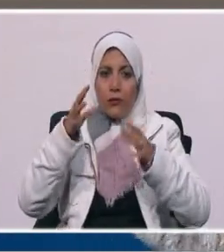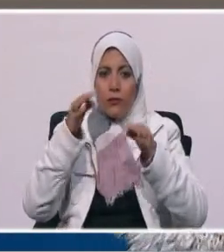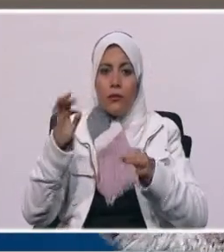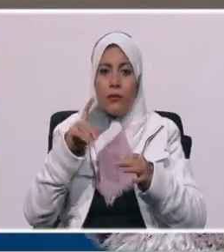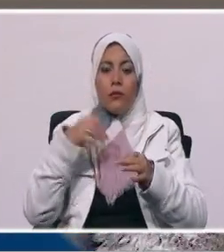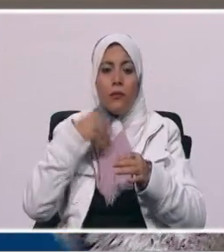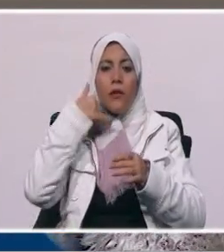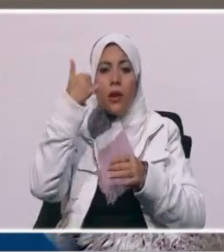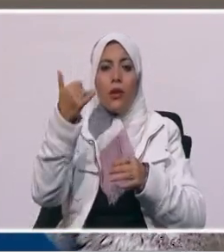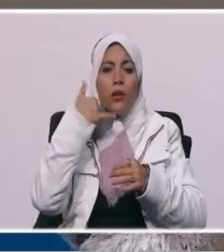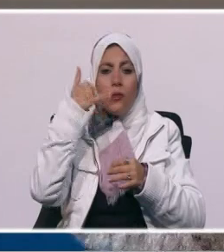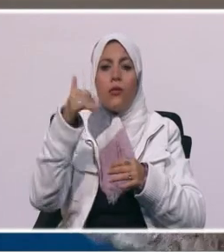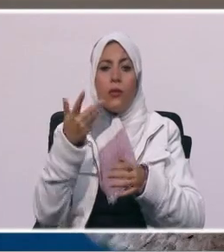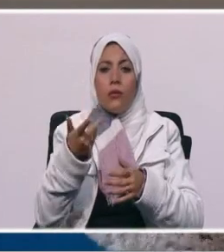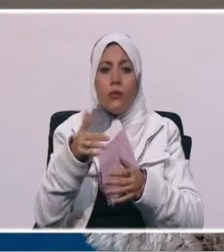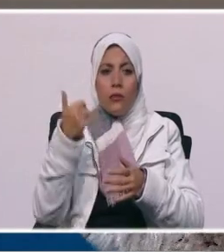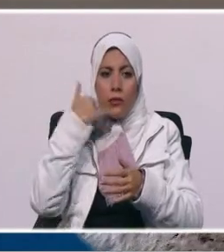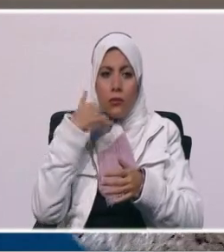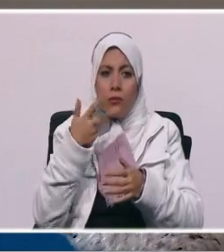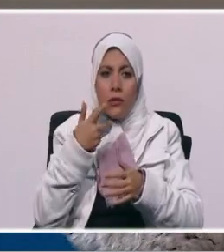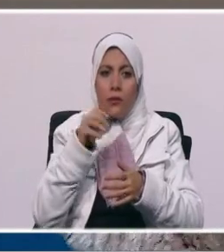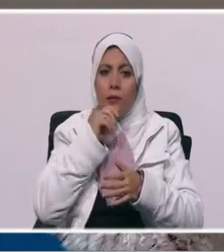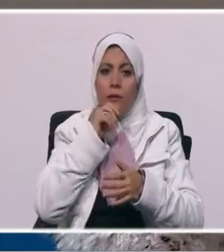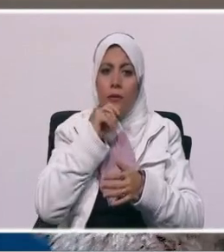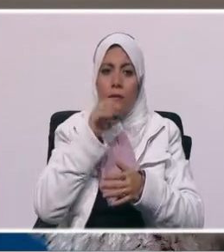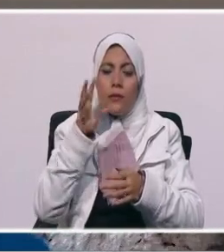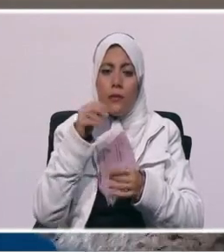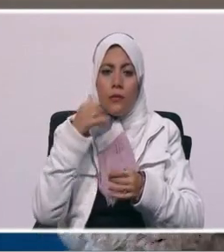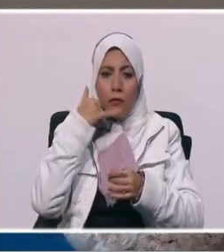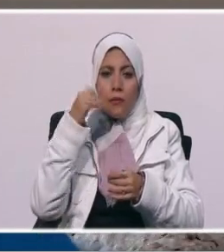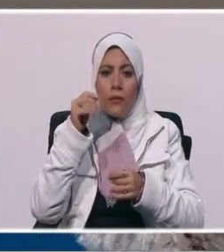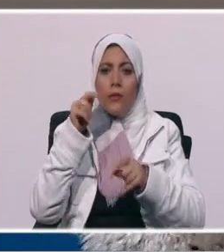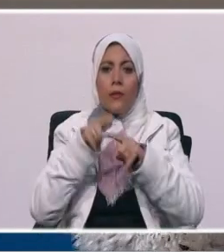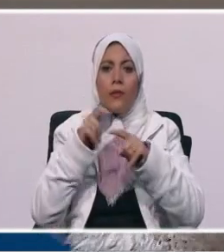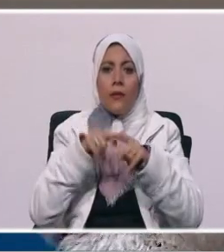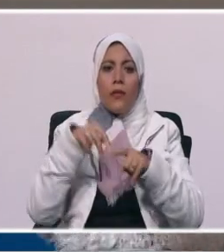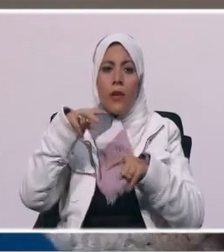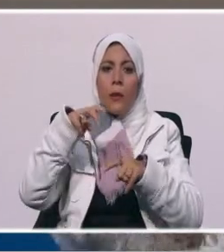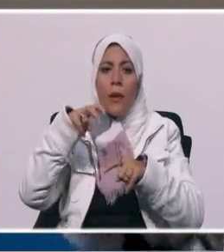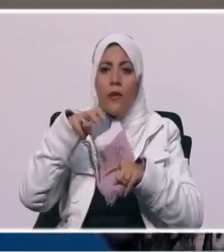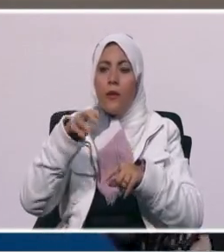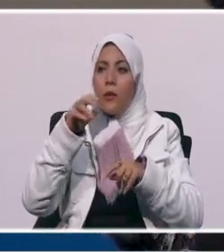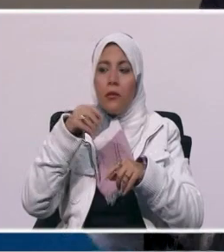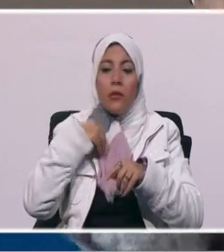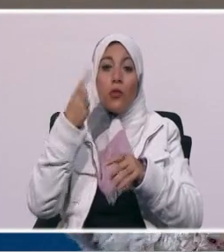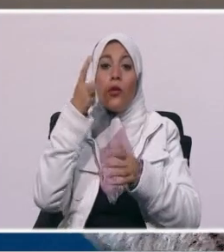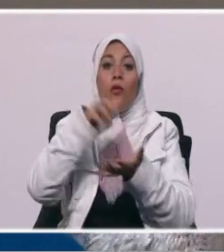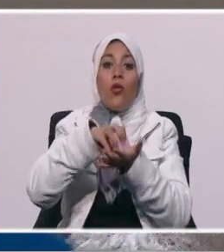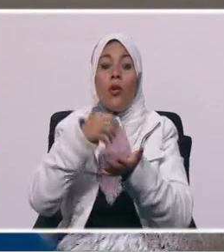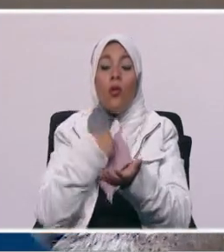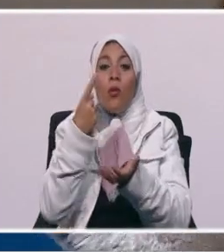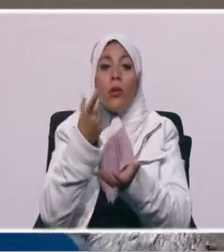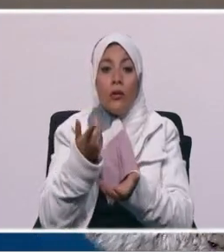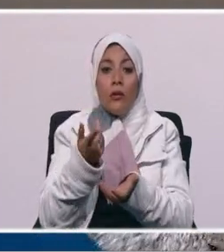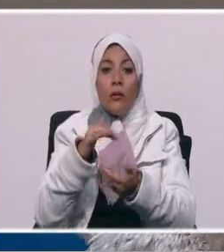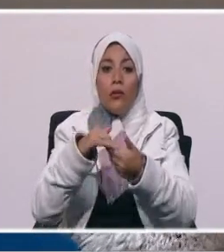اللي هيرد على التليفون؟ انا تقريبا most of the time يعني 80% من الوقت انا لوحدي في الاوضه، فمحدش هيقدر